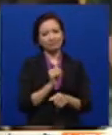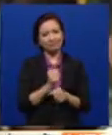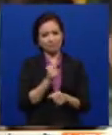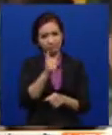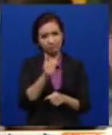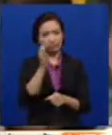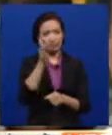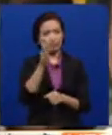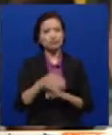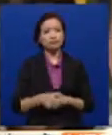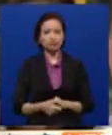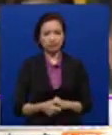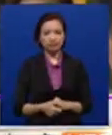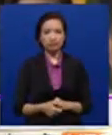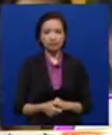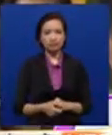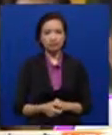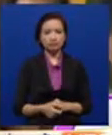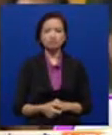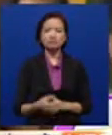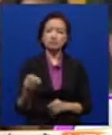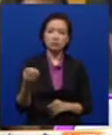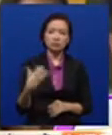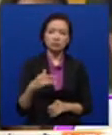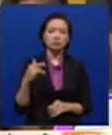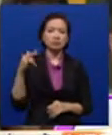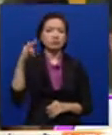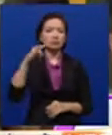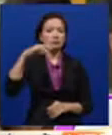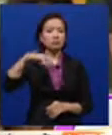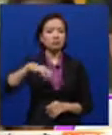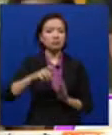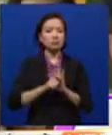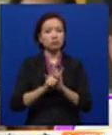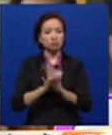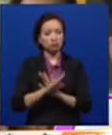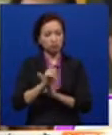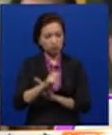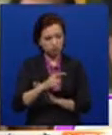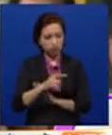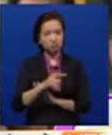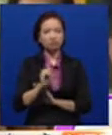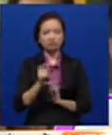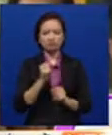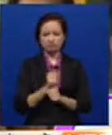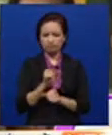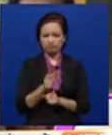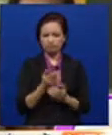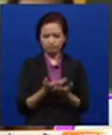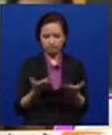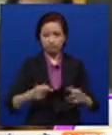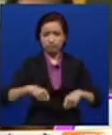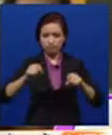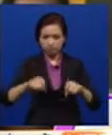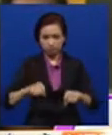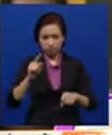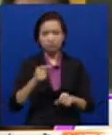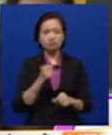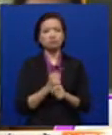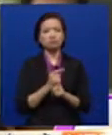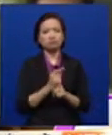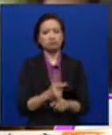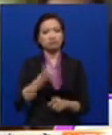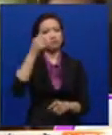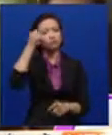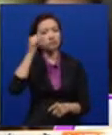มีอาสาพิบลนั้นก็คงจะกำกับอ่ะผู้รับเหมานั้นให้ทำงานให้ตรงตามสัญญาให้เร็วที่สุดนะครับก็กำหนด